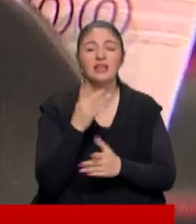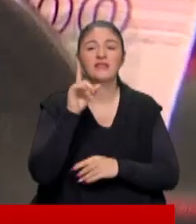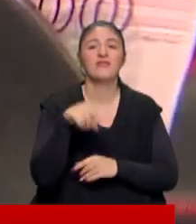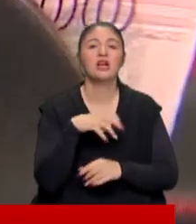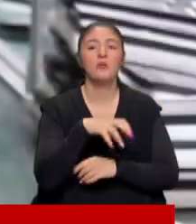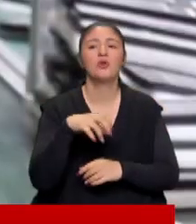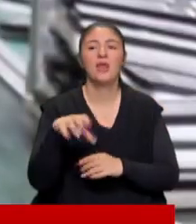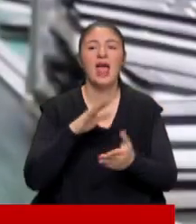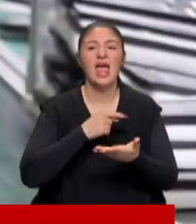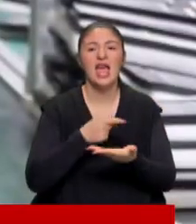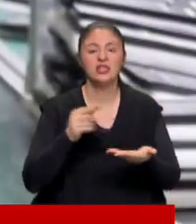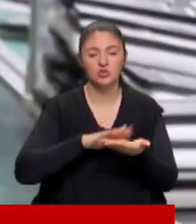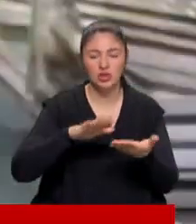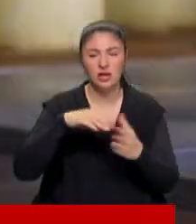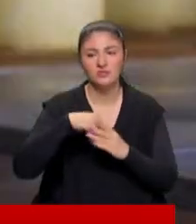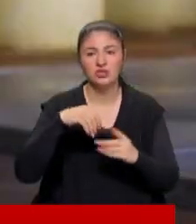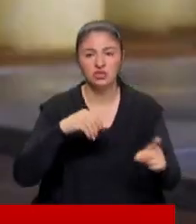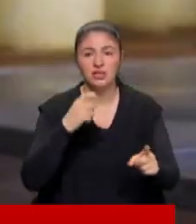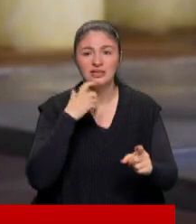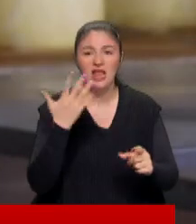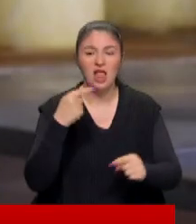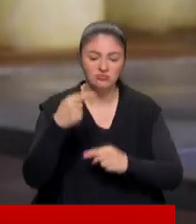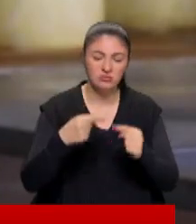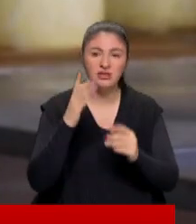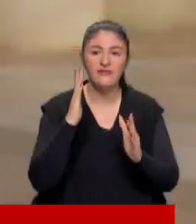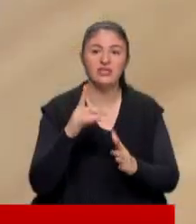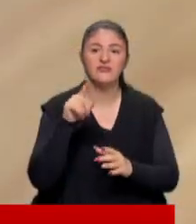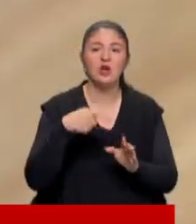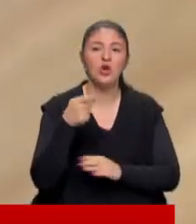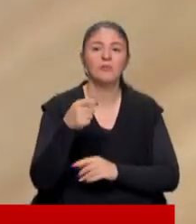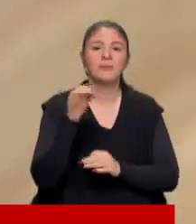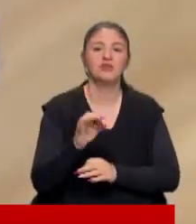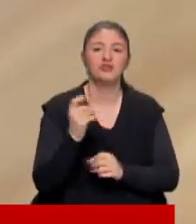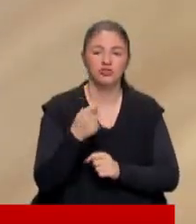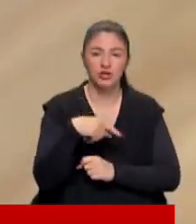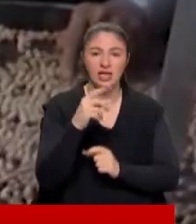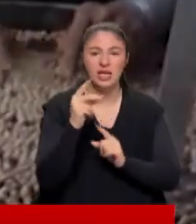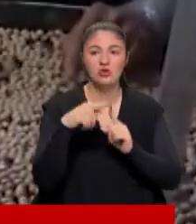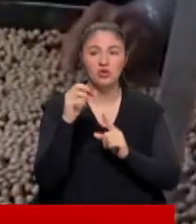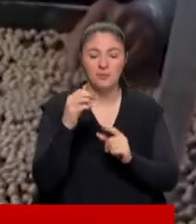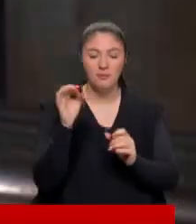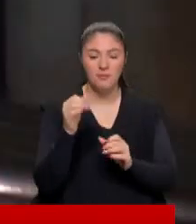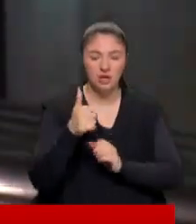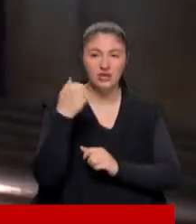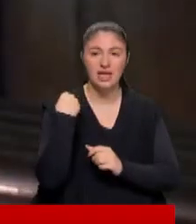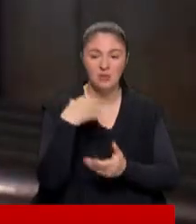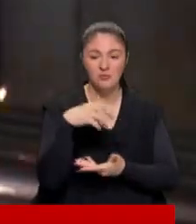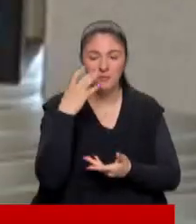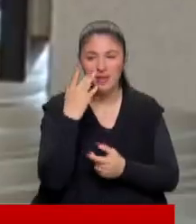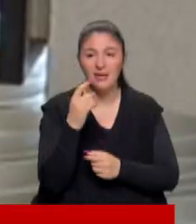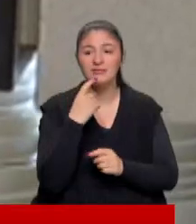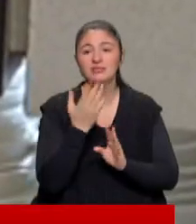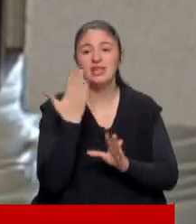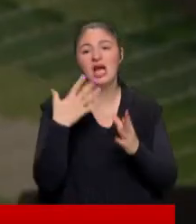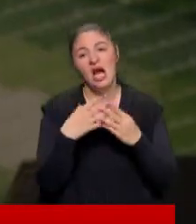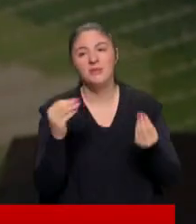vergi dilimleri eksik güncellendiği için çalışan yıldan yıla daha fazla vergi ödemeye başladı. İTO Başkanı yeni dilimler belirlenirken geçmiş